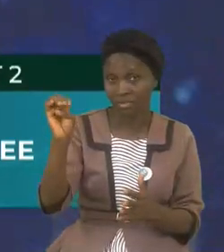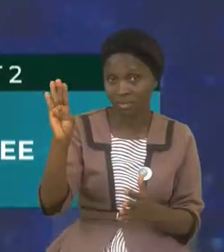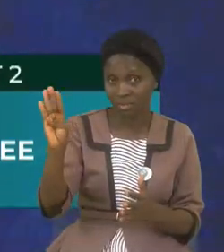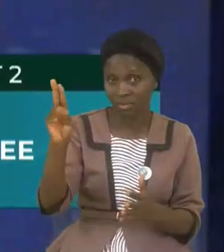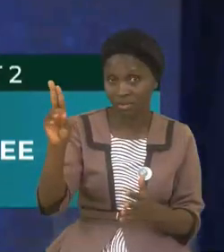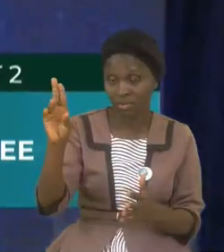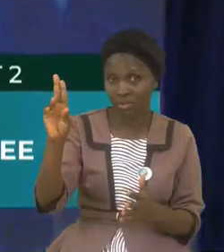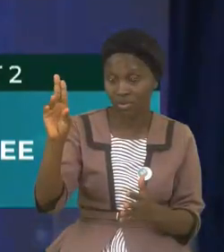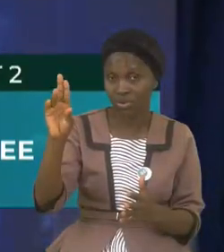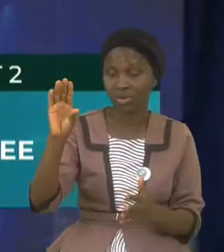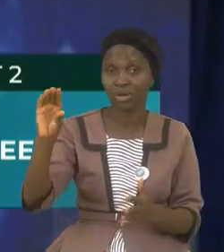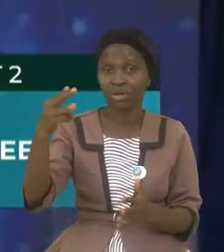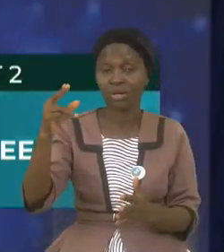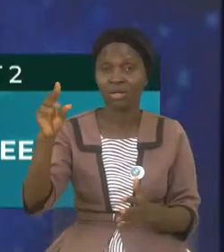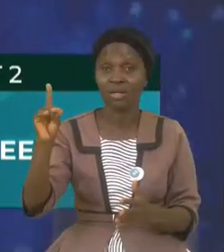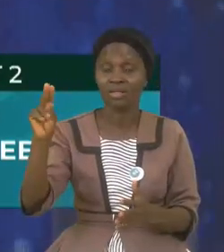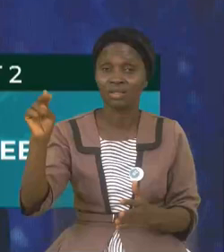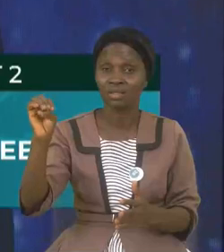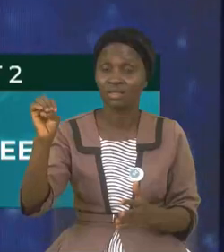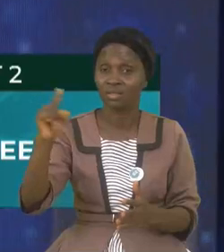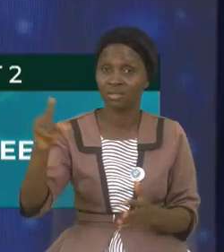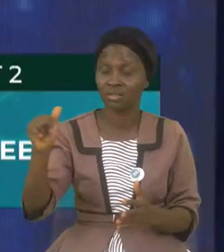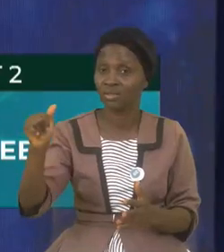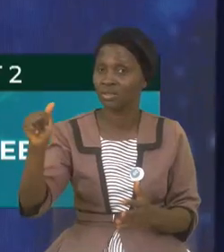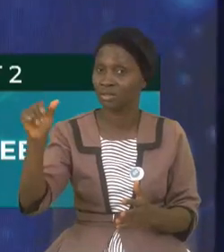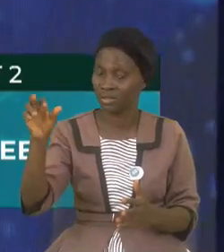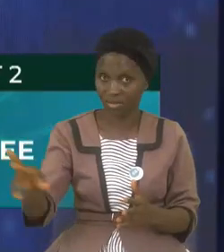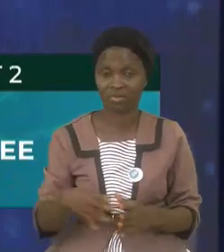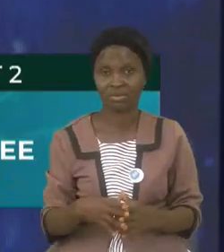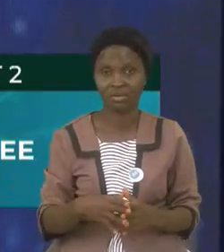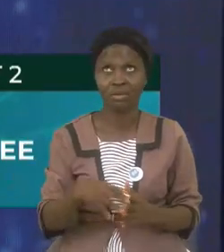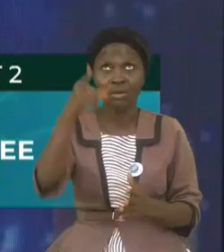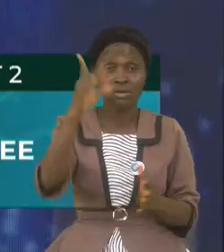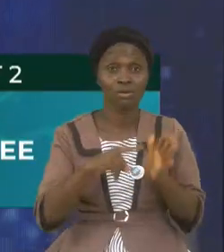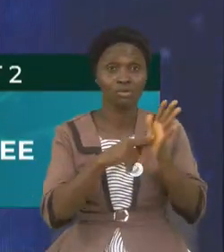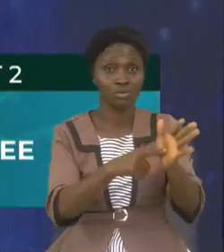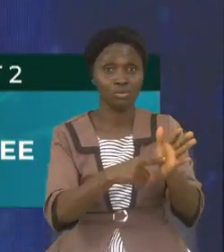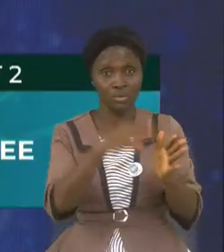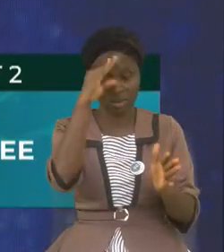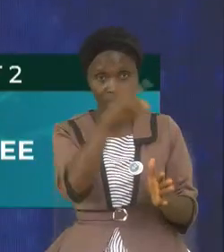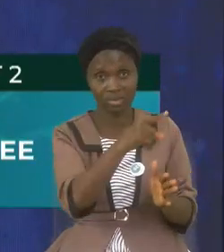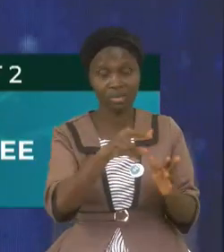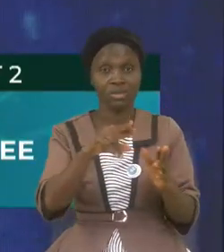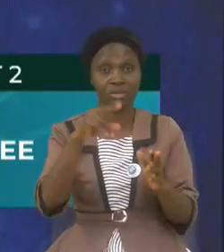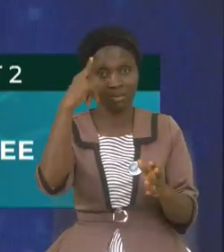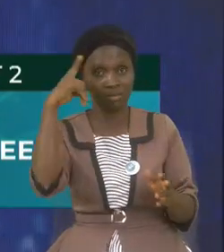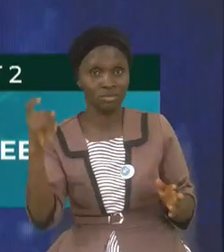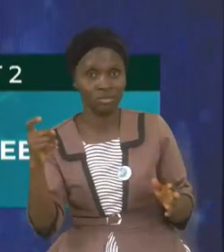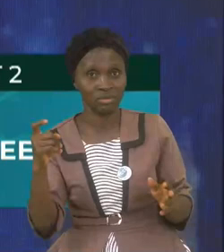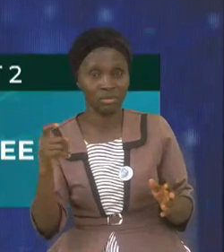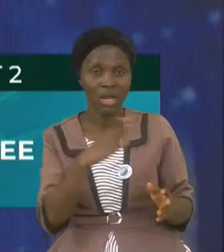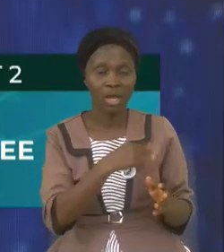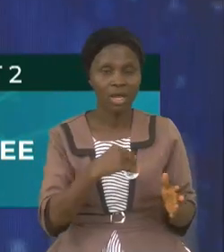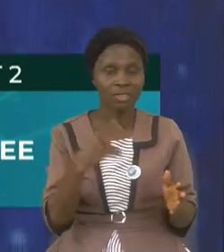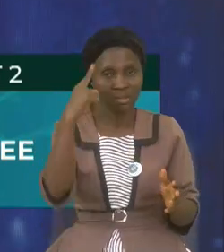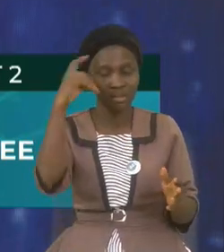d'un homme endurci et hautain. Cet homme de Nebuchadnezzar, le Seigneur lui a montré un rêve, un